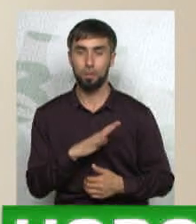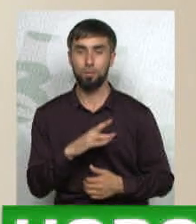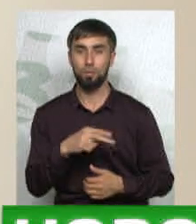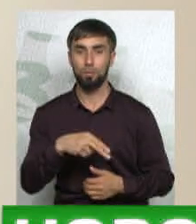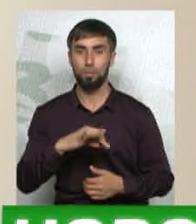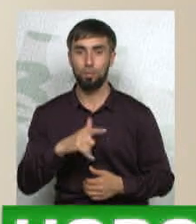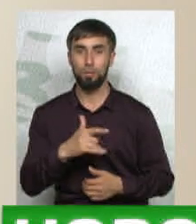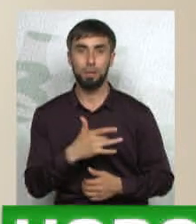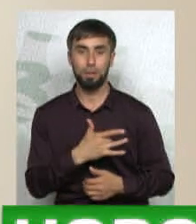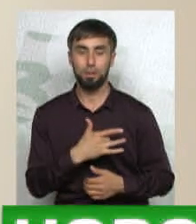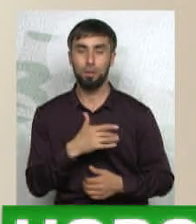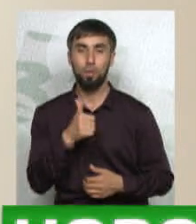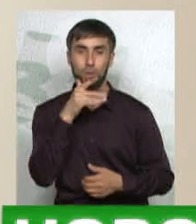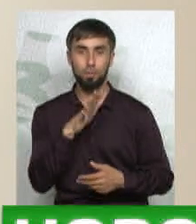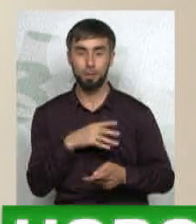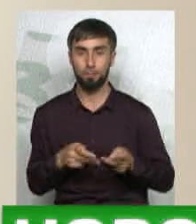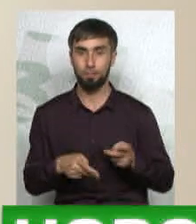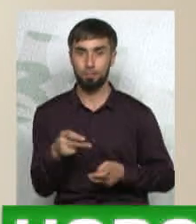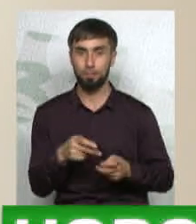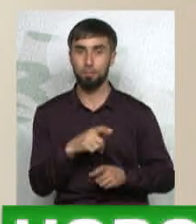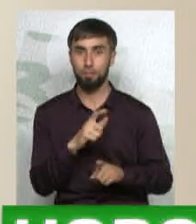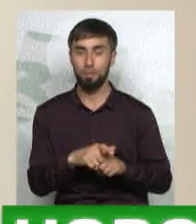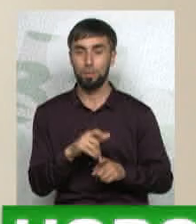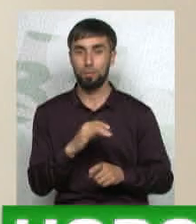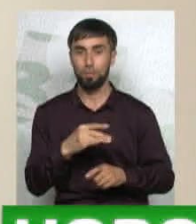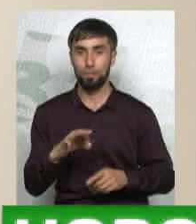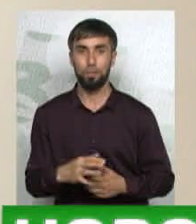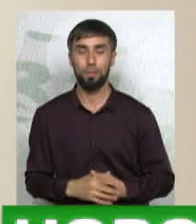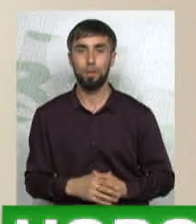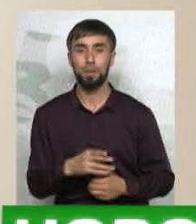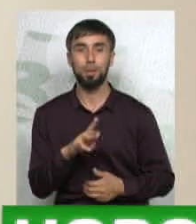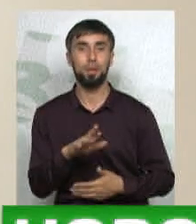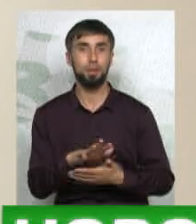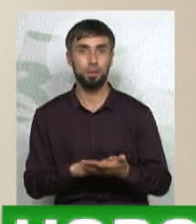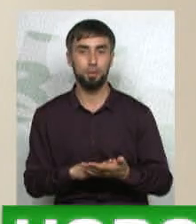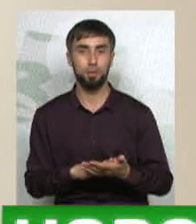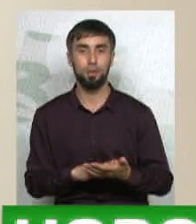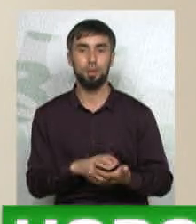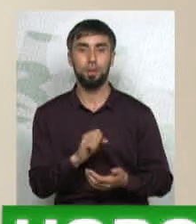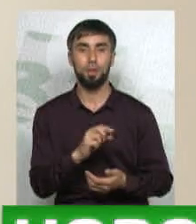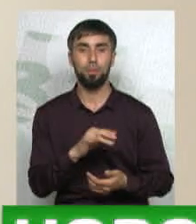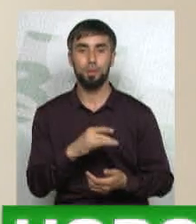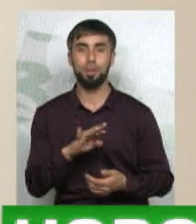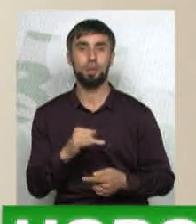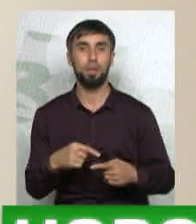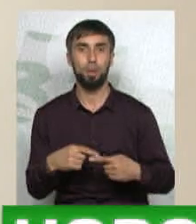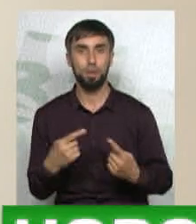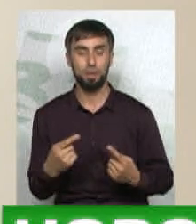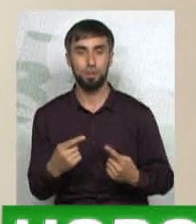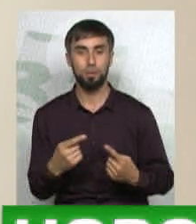порок развития, который успешно был прооперирован на нашем этапе. И для дальнейшей абилитации,